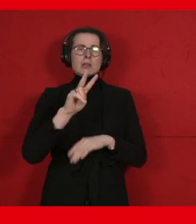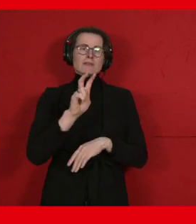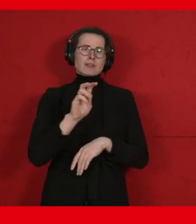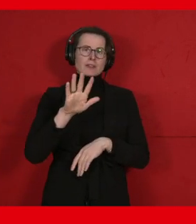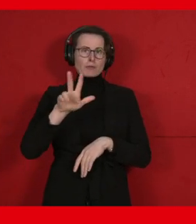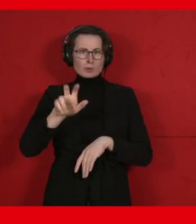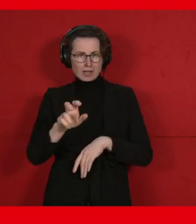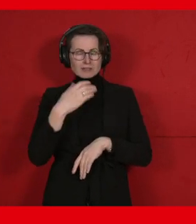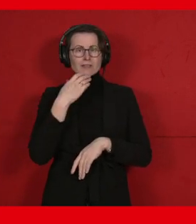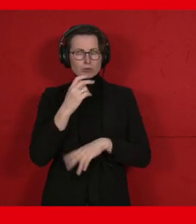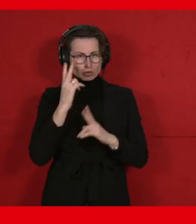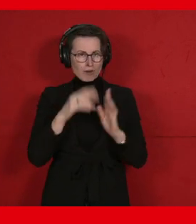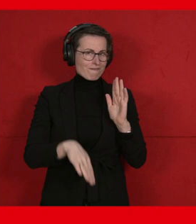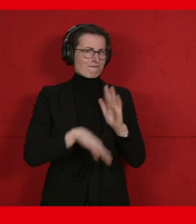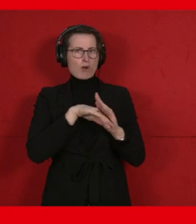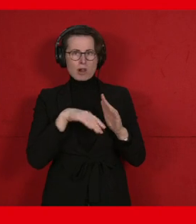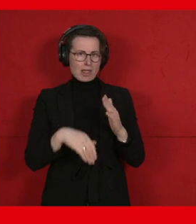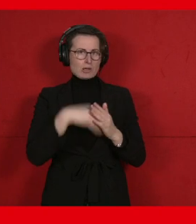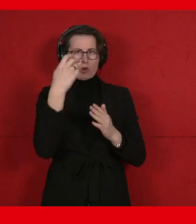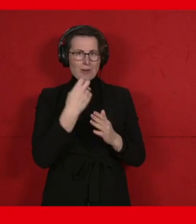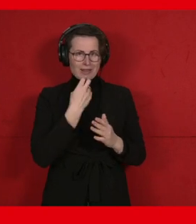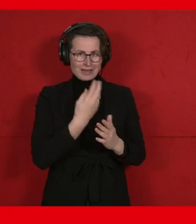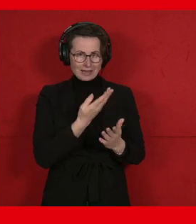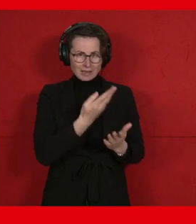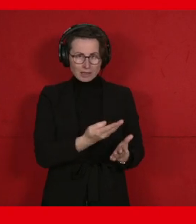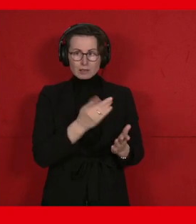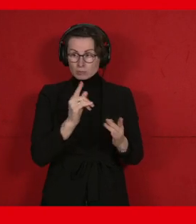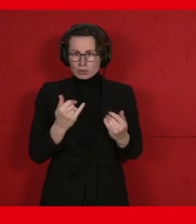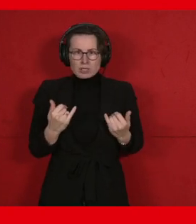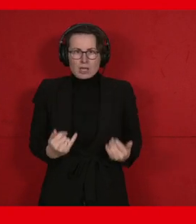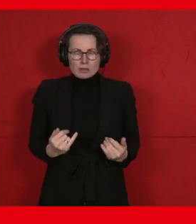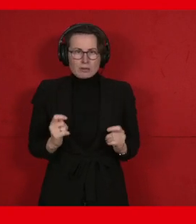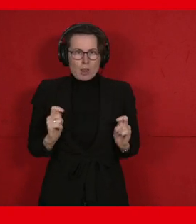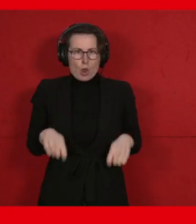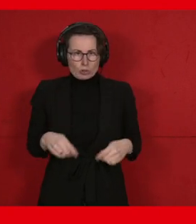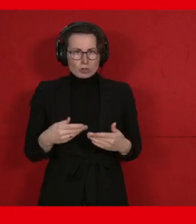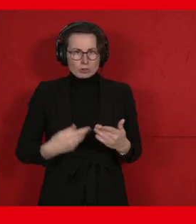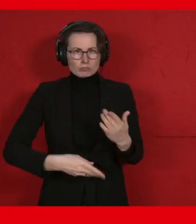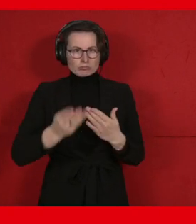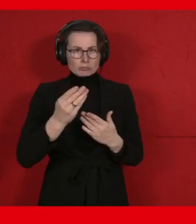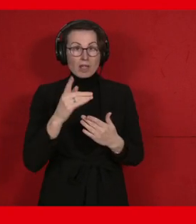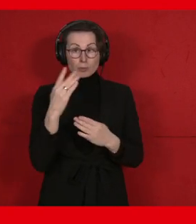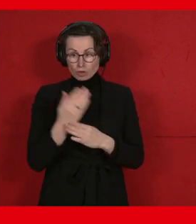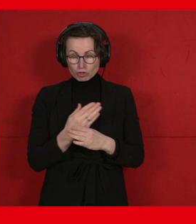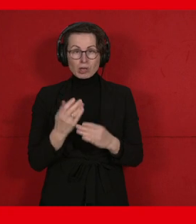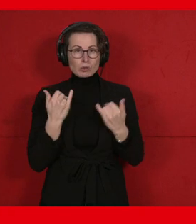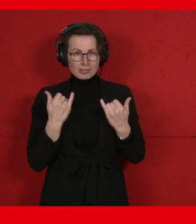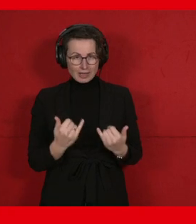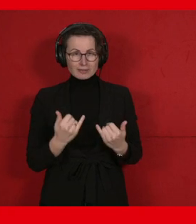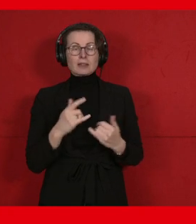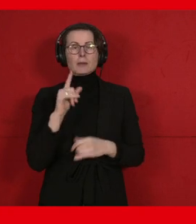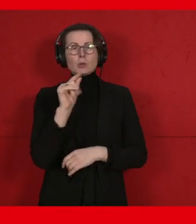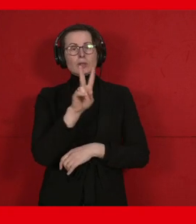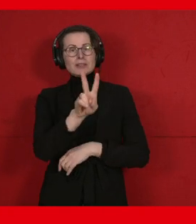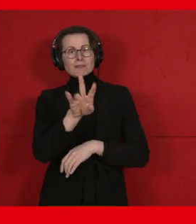2035 tatsächlich erneuerbar sein in Deutschland, dann müssen wir die Weichen dafür stellen und dann müssen die Entscheidungen getroffen werden, dann müssen